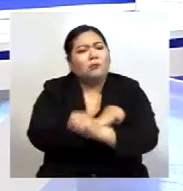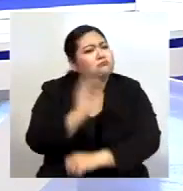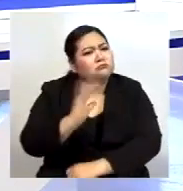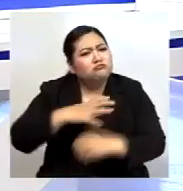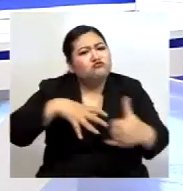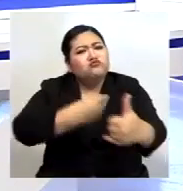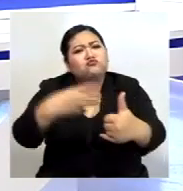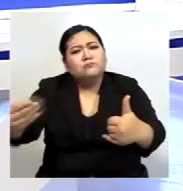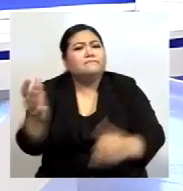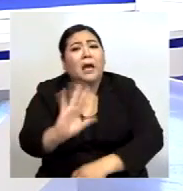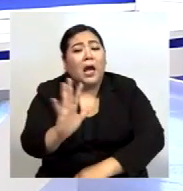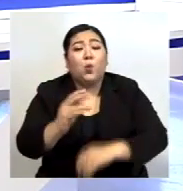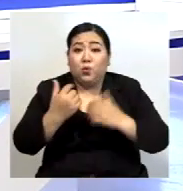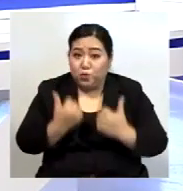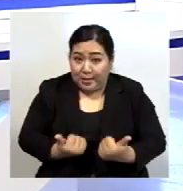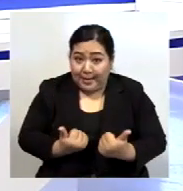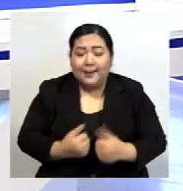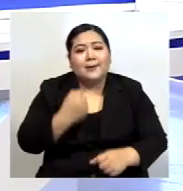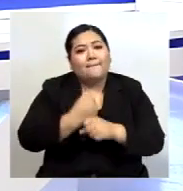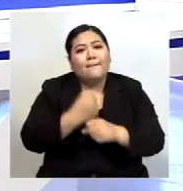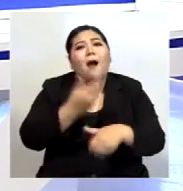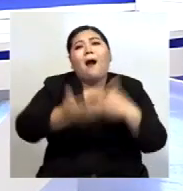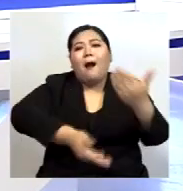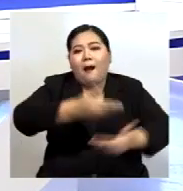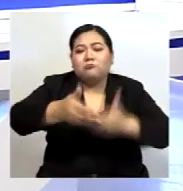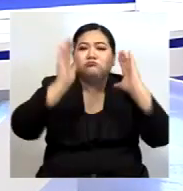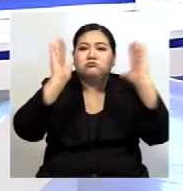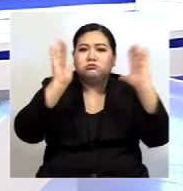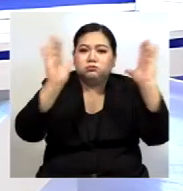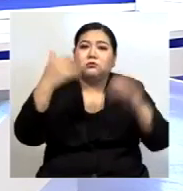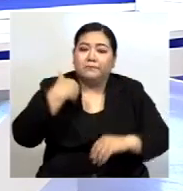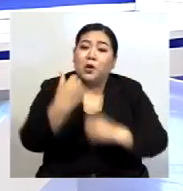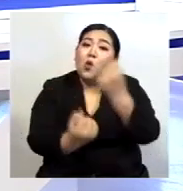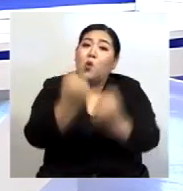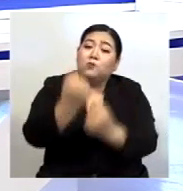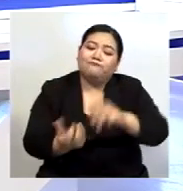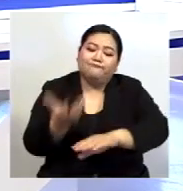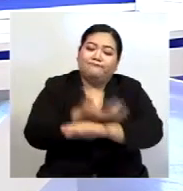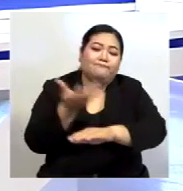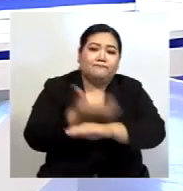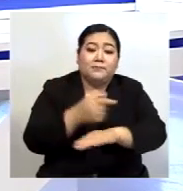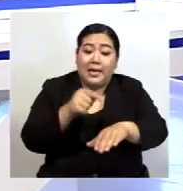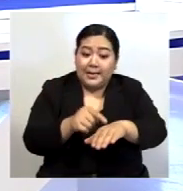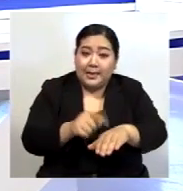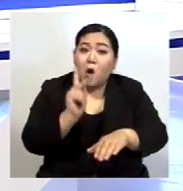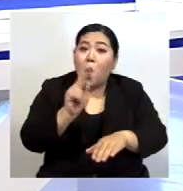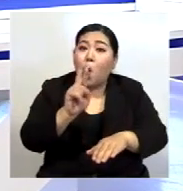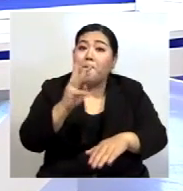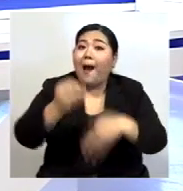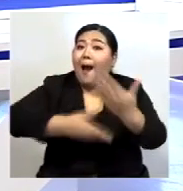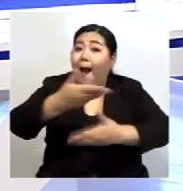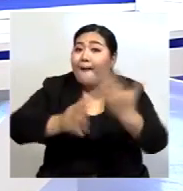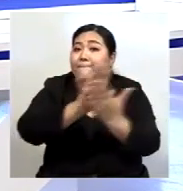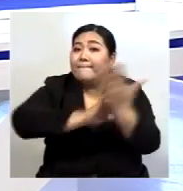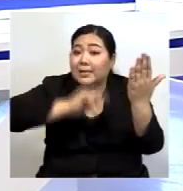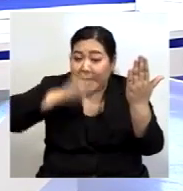วันนี้ก็มีจุดที่เขาออกรถโมบายไปขายหน้ากากอนามัยเช่นเดียวกันนะคะซึ่งเป็นรถโมบายของกรมการค้าภายในค่ะไปข